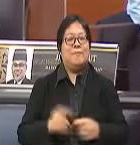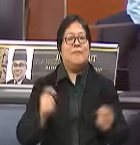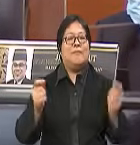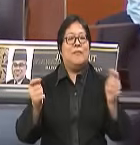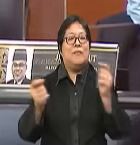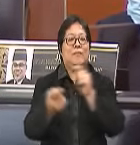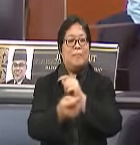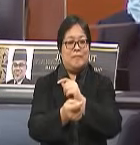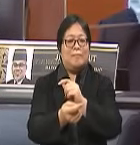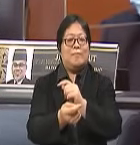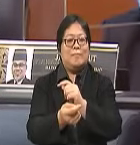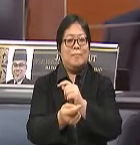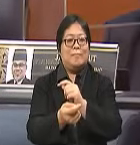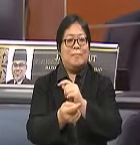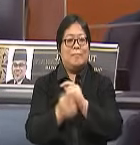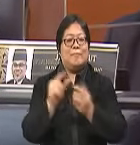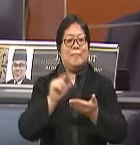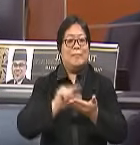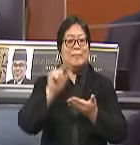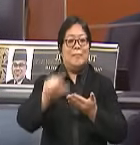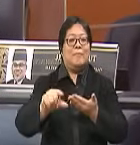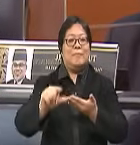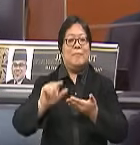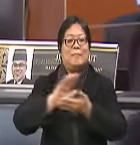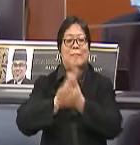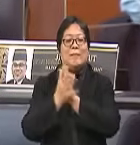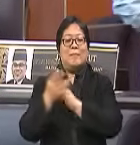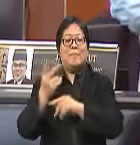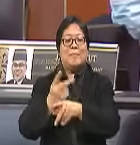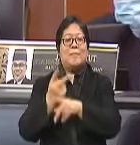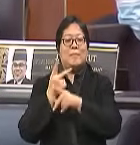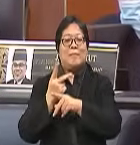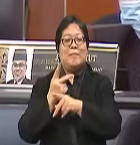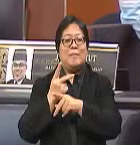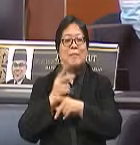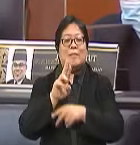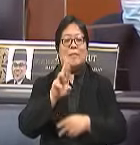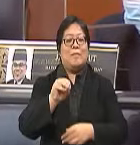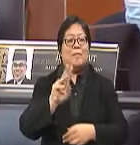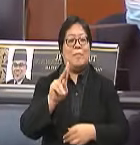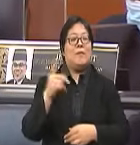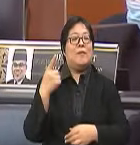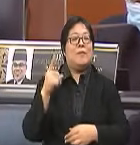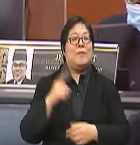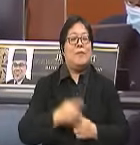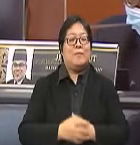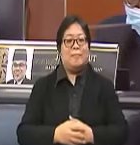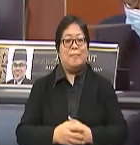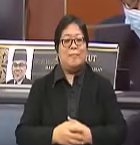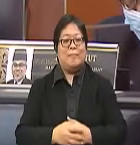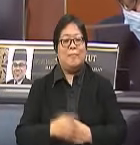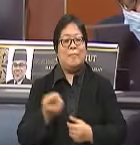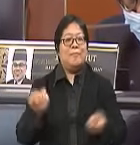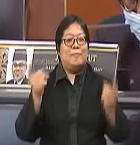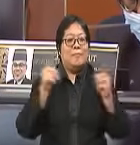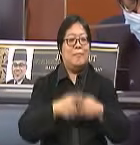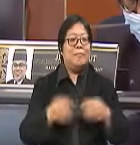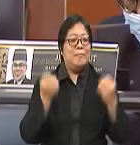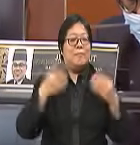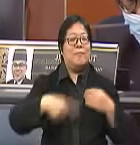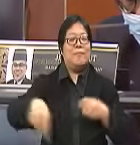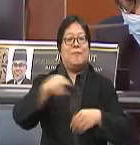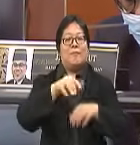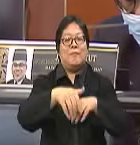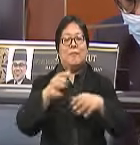ditukar daripada Grant kepada pinjaman bermula pada rancangan bisa ke-11 ini menyebabkan damai kedua